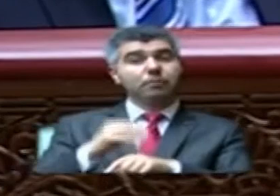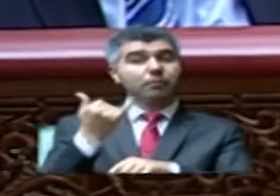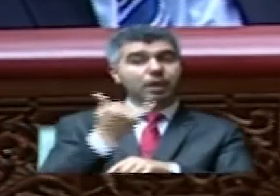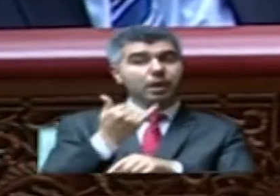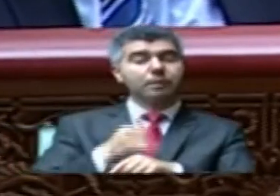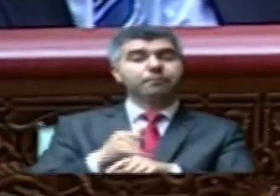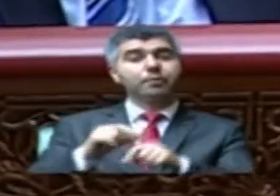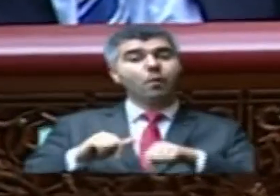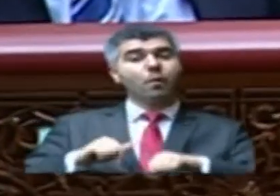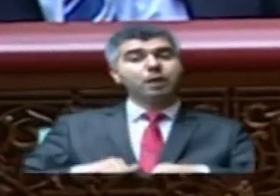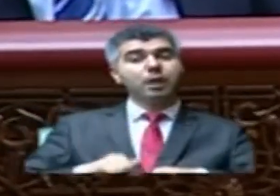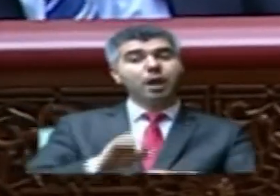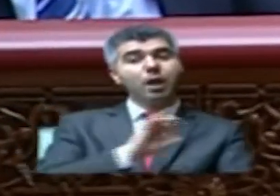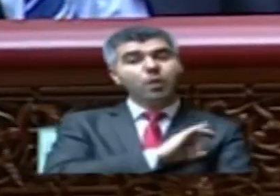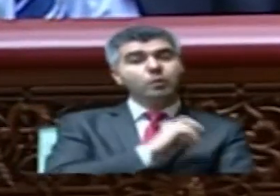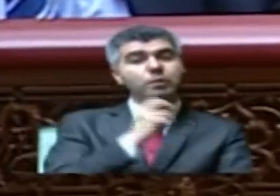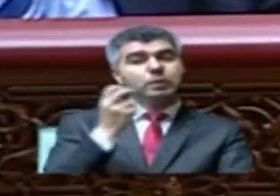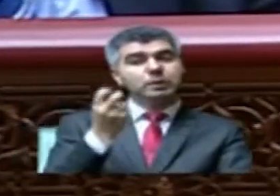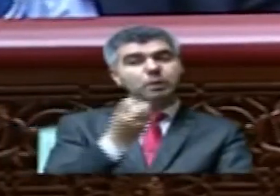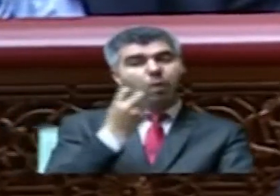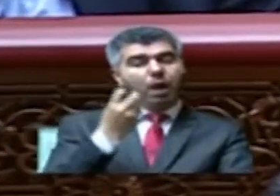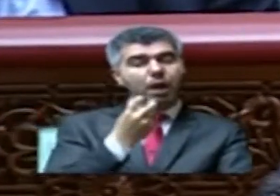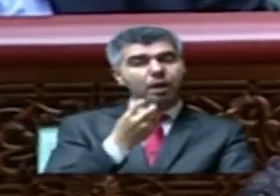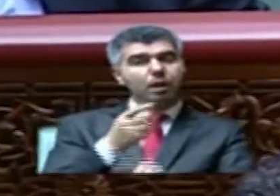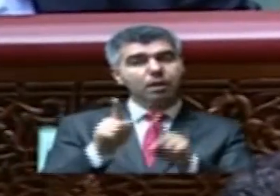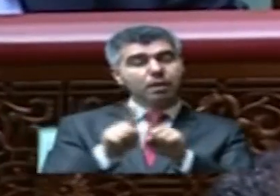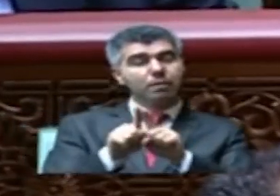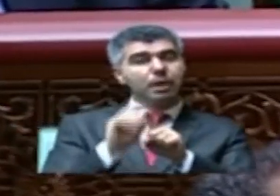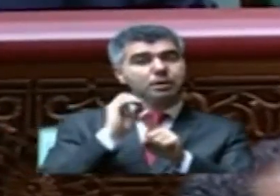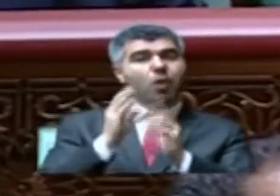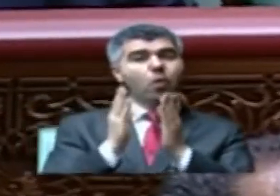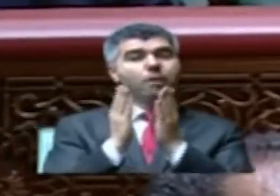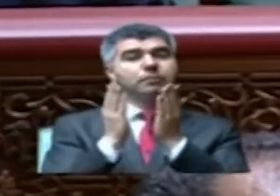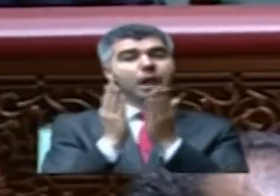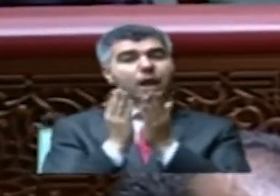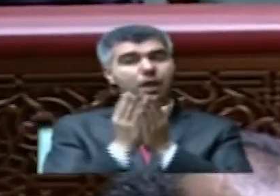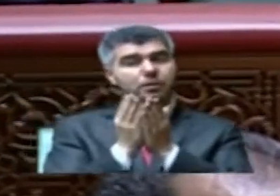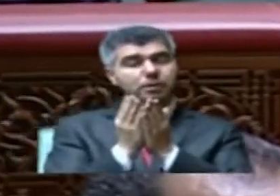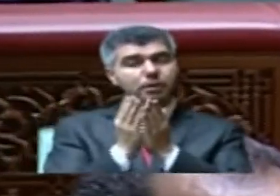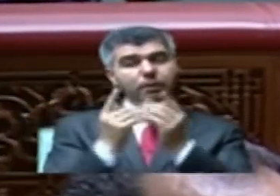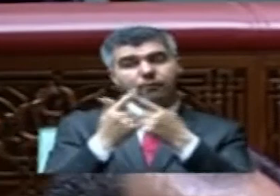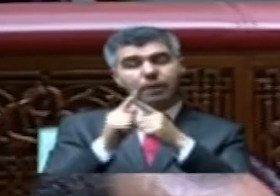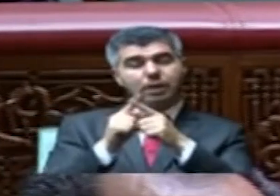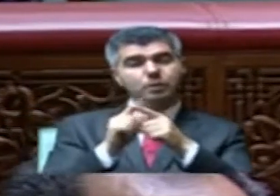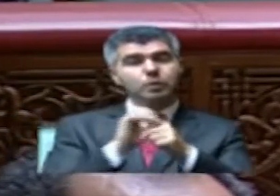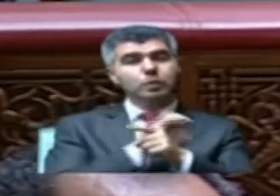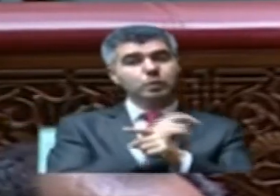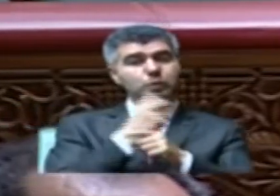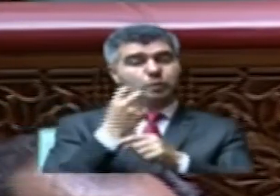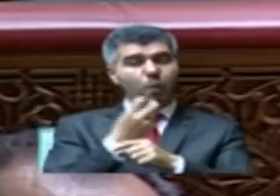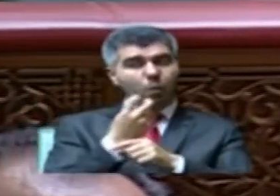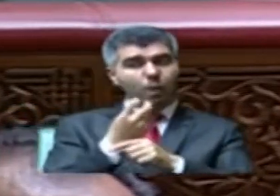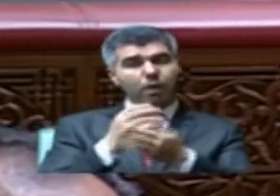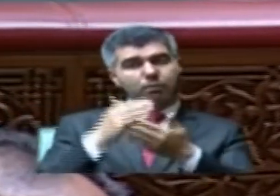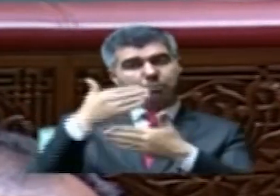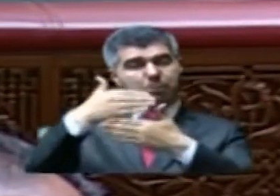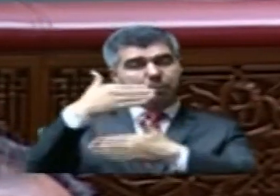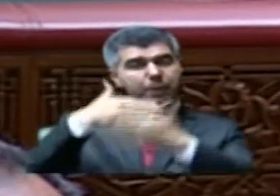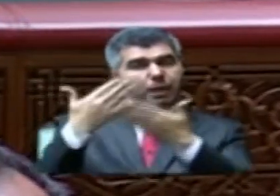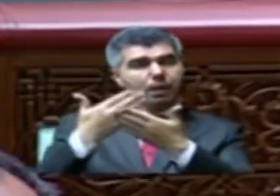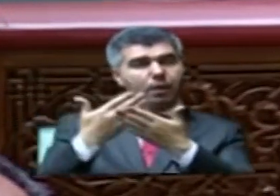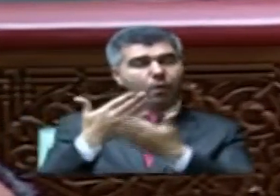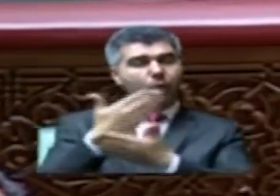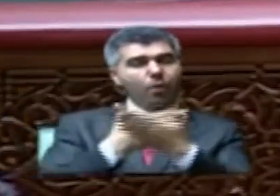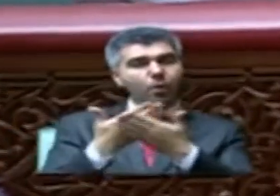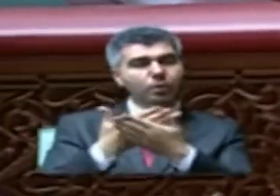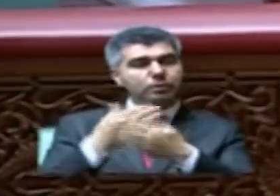أن وزارة السياحة تبقى هي المالكة لمعاهد التكوين الفندقي والسياحي من حيث العقار والمباني